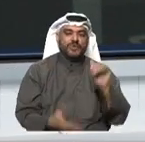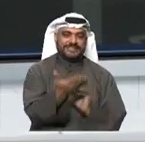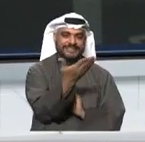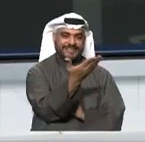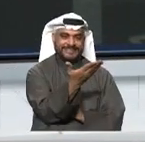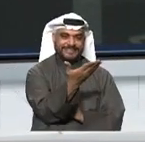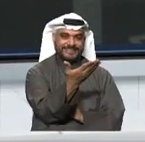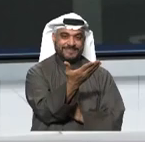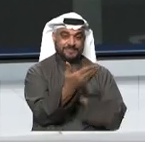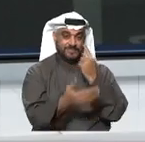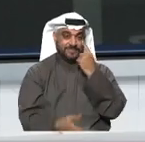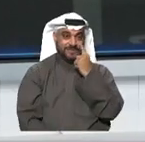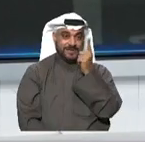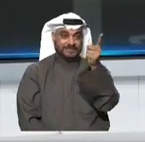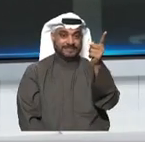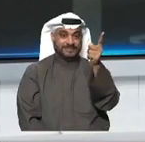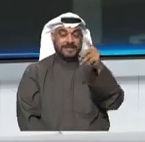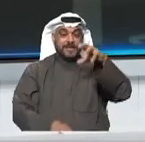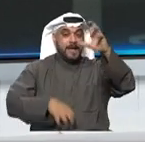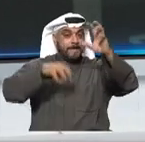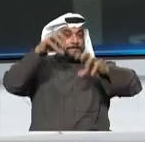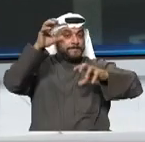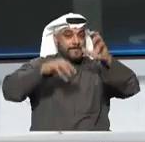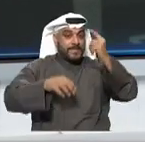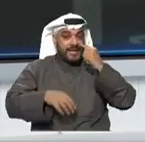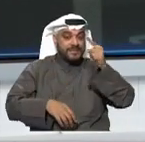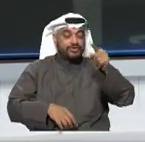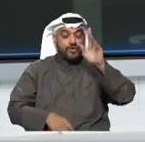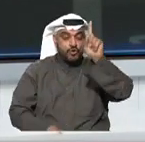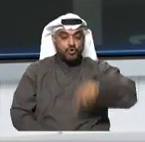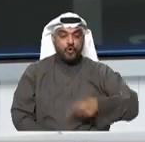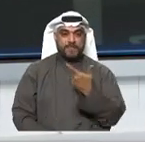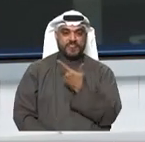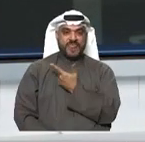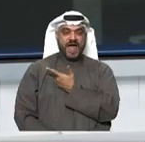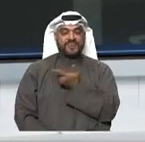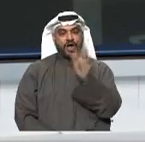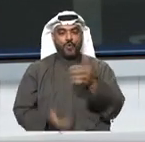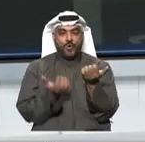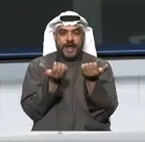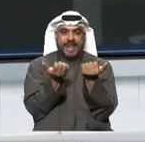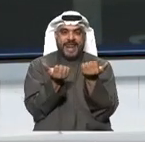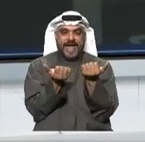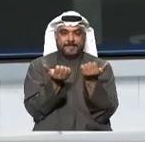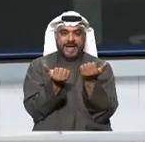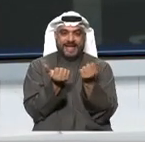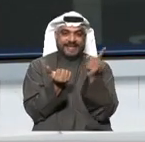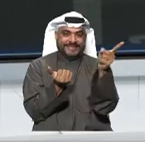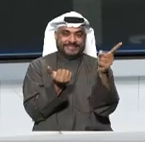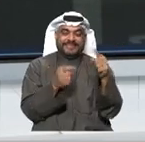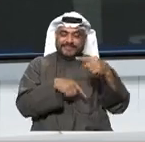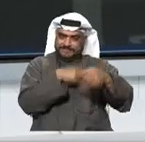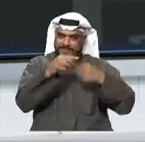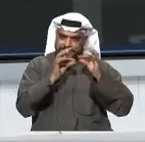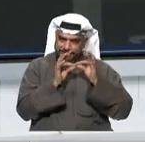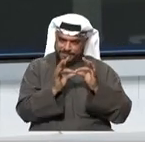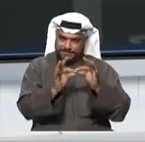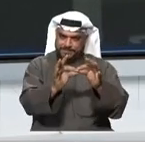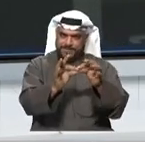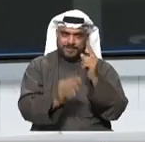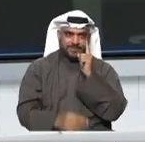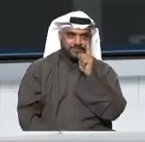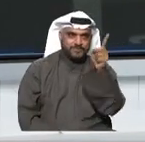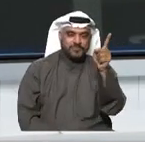الأوقات، تقل فرص الأمطار ابتداء المساء اليوم الثلاثاء وصباح يوم الأربعاء، وتستمر الأجواء الغائمة جزئيا واعتدال